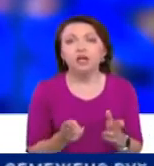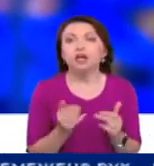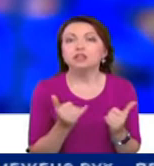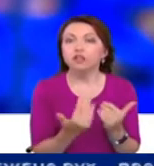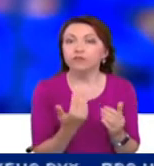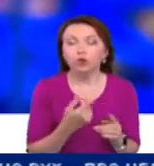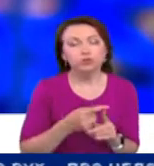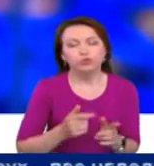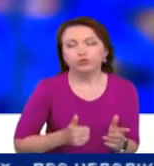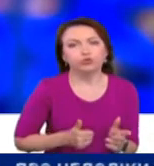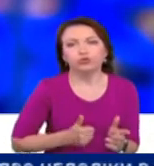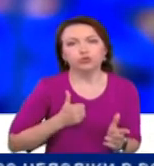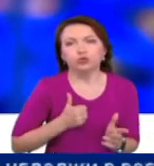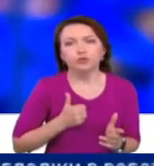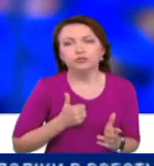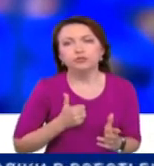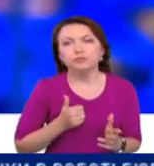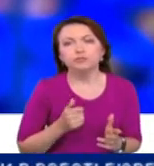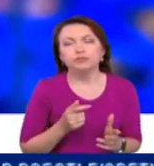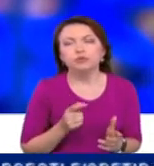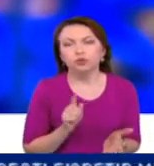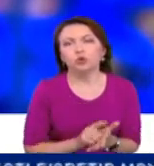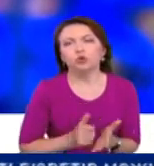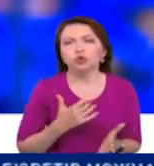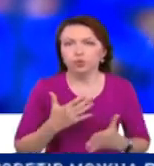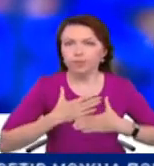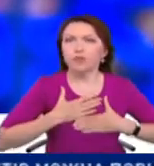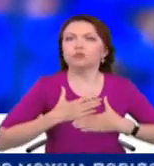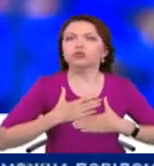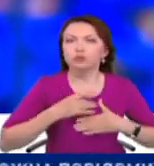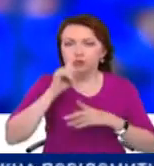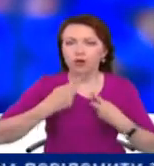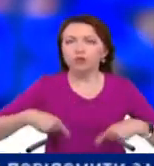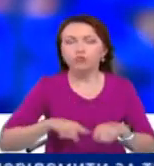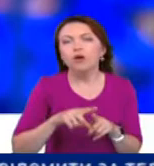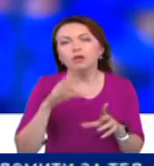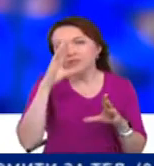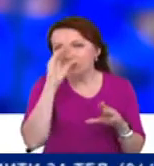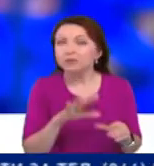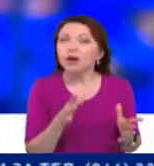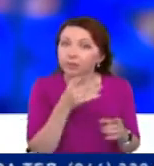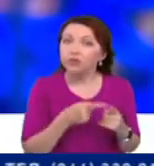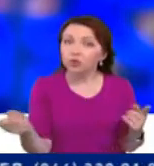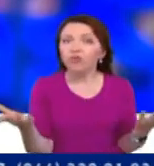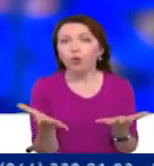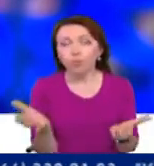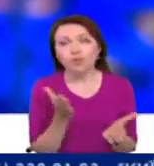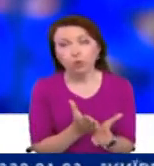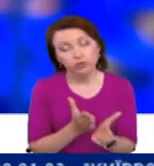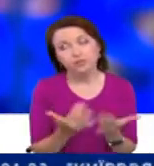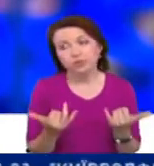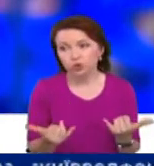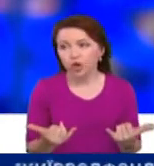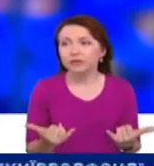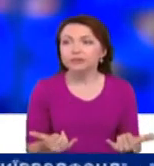это долг чести, чтобы именно нашу страну, несмотря на тот период, в котором мы находимся